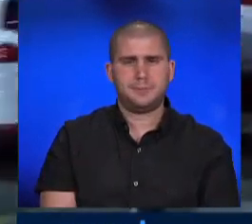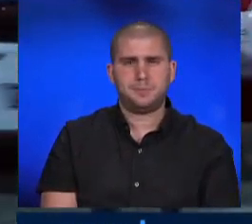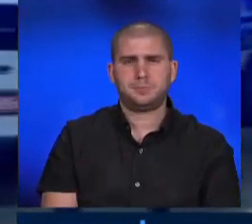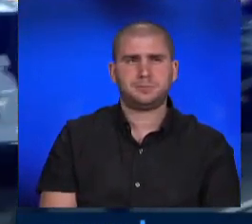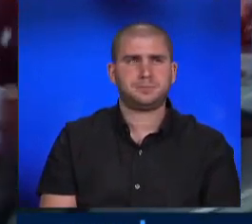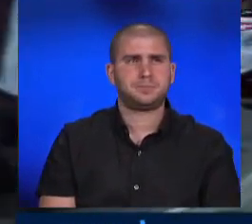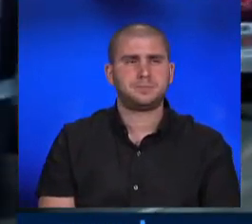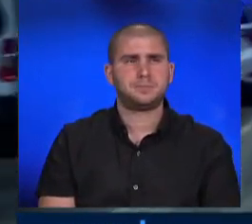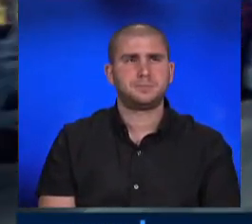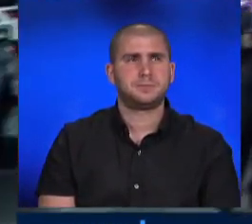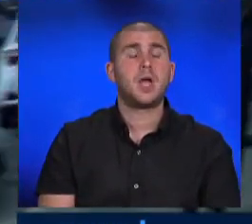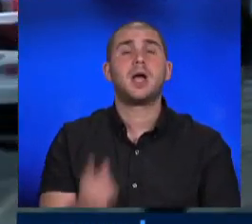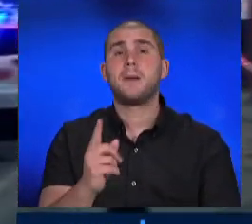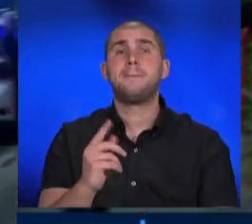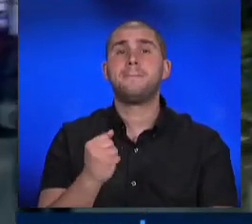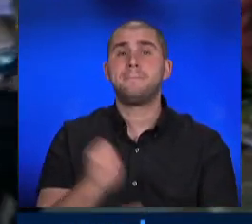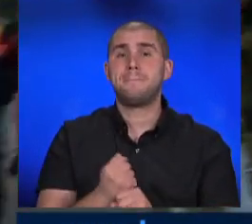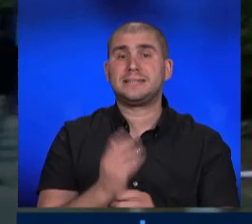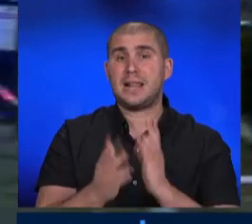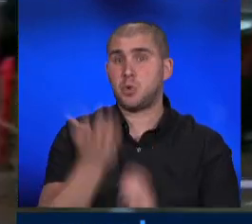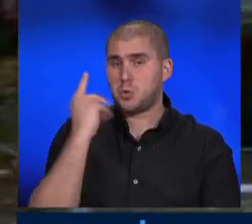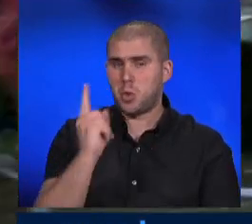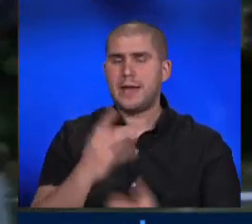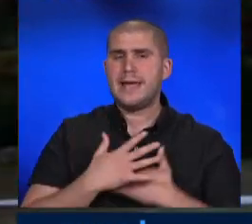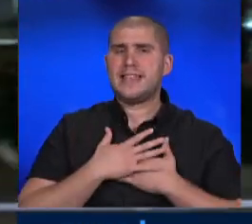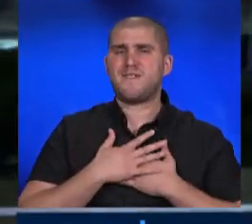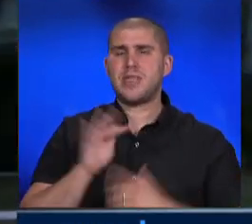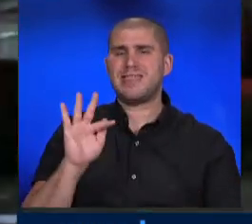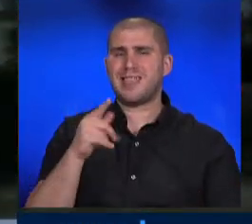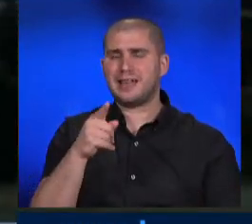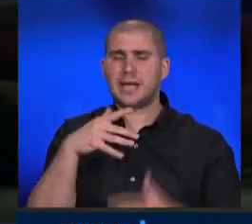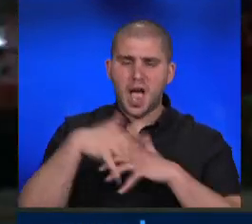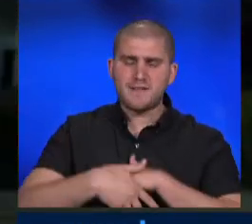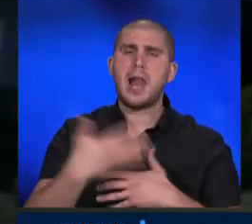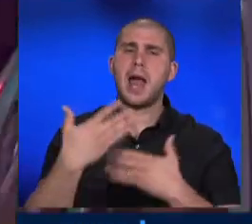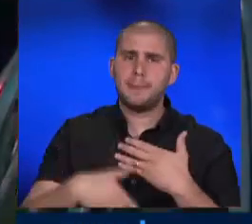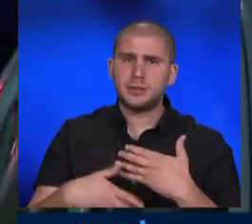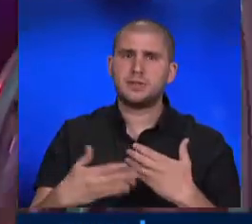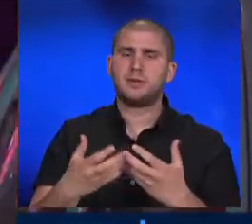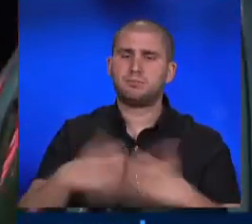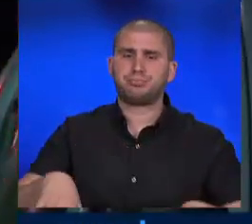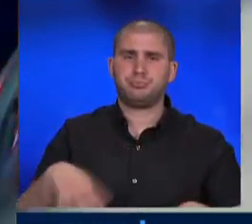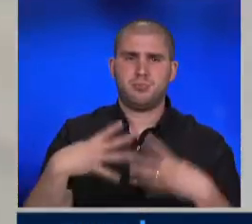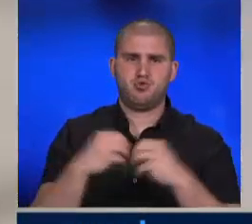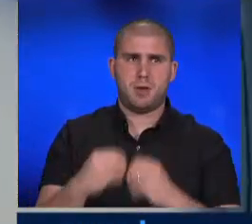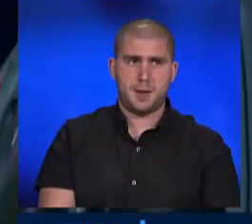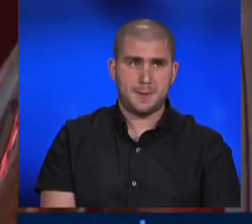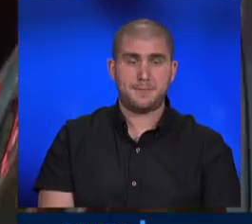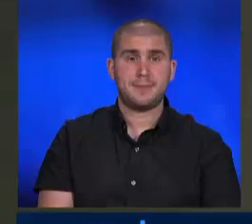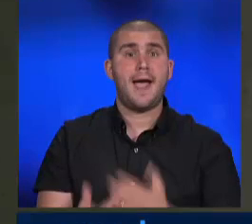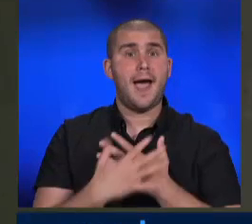לא מעשה האלימות הקודם אלא ההתאהבות בטטיאנה היא שהובילה לבסוף לפירוק המשפחה. האהבה אמנם הייתה